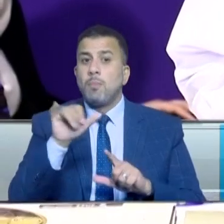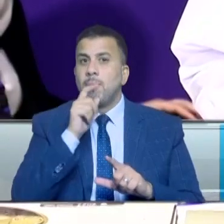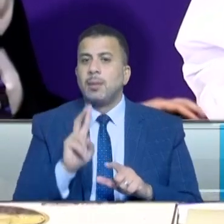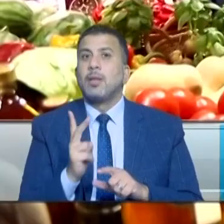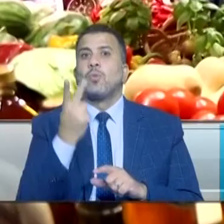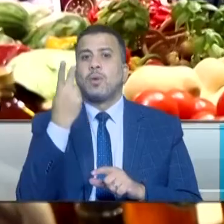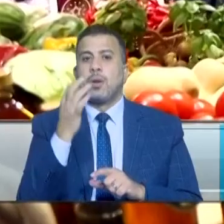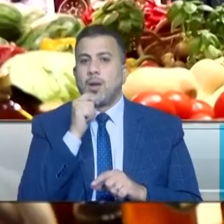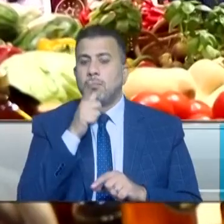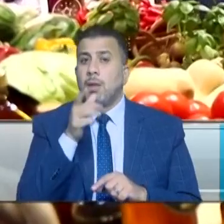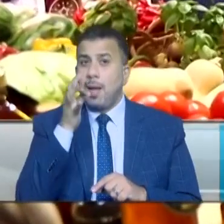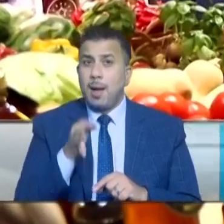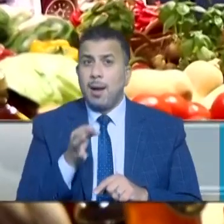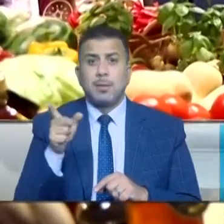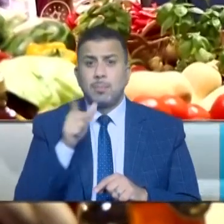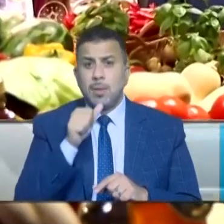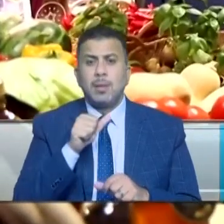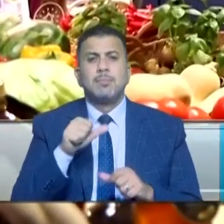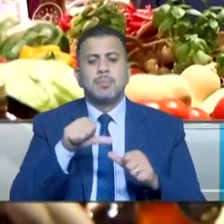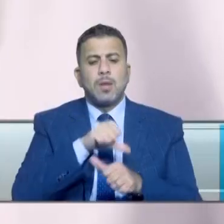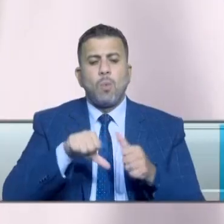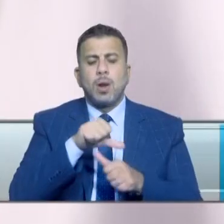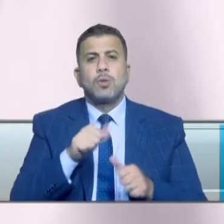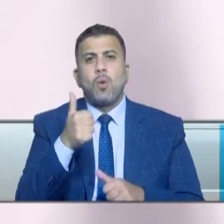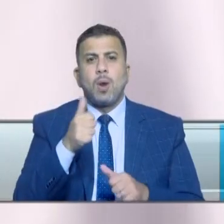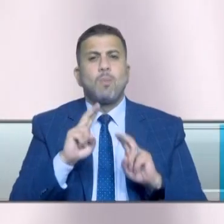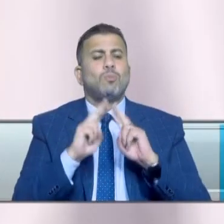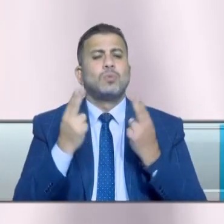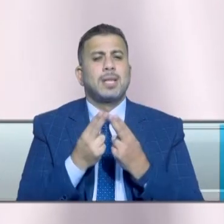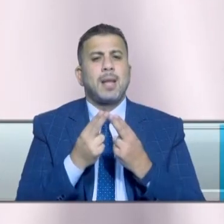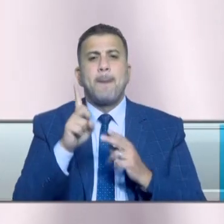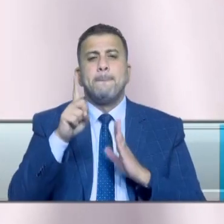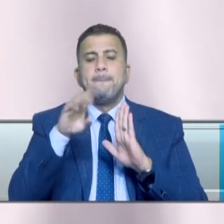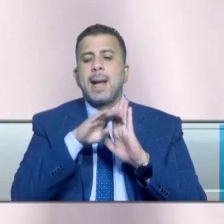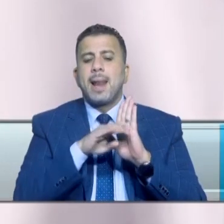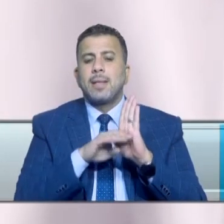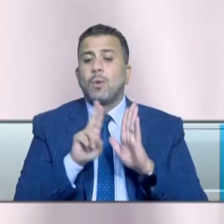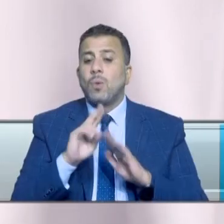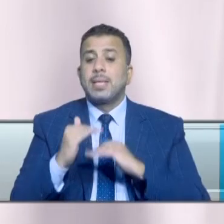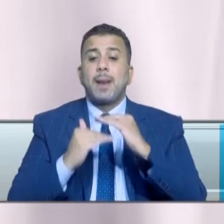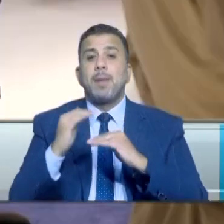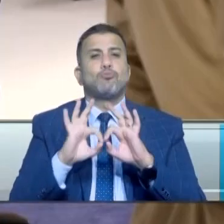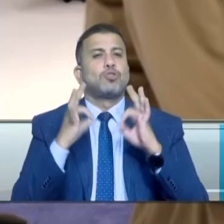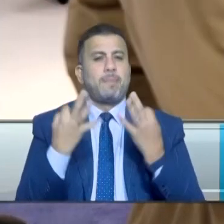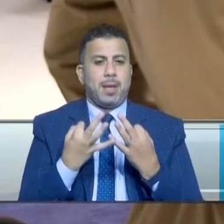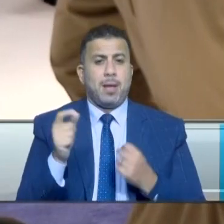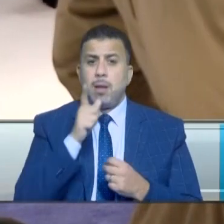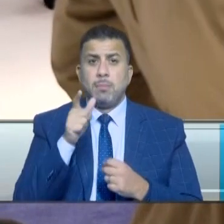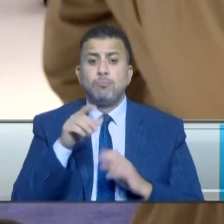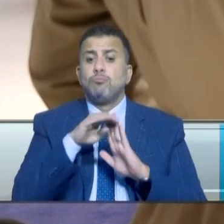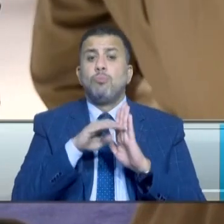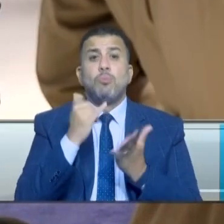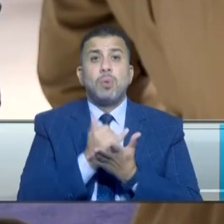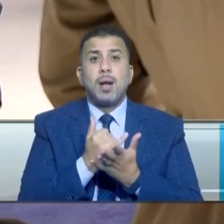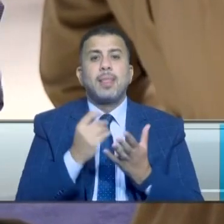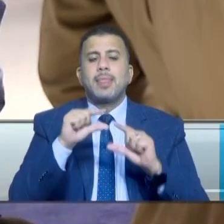تطوير وهو ما اكدته فعاليه الدوره الاولى للمنتدى الاقليمي للبيانات والتنميه المجتمعيه الذي ينظمه